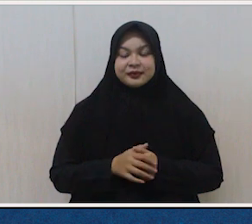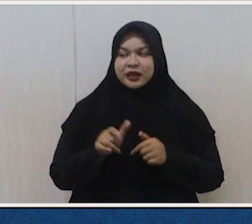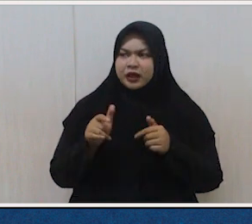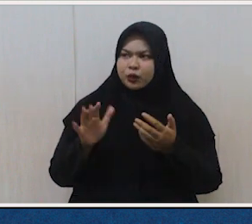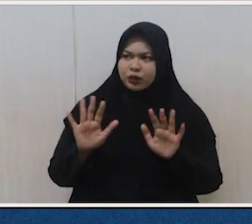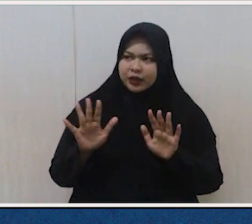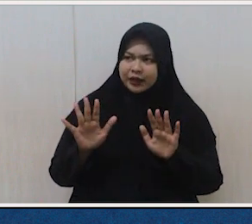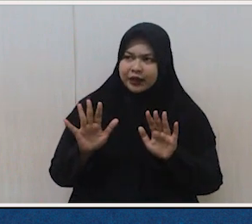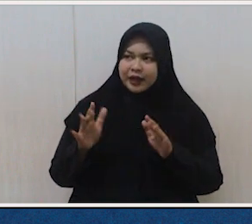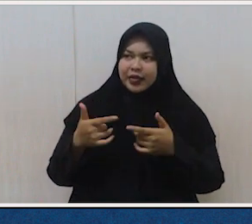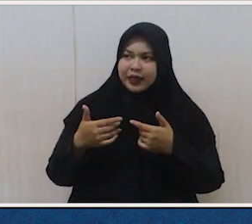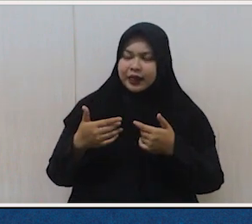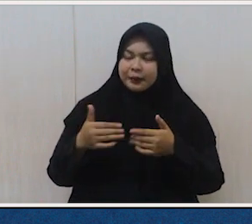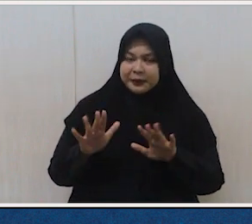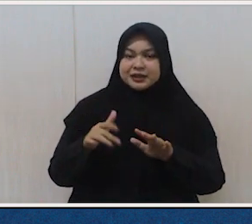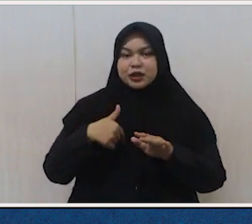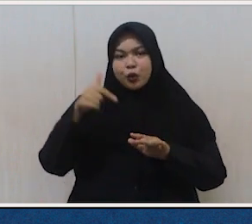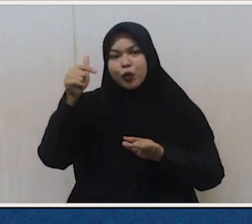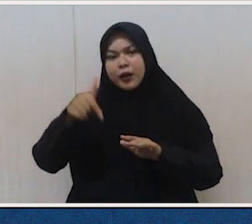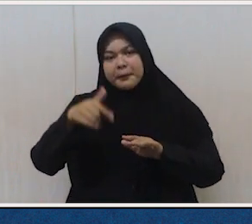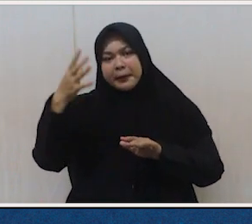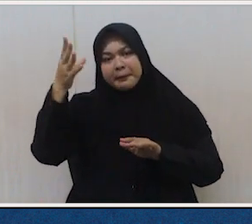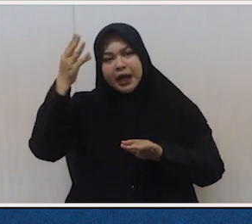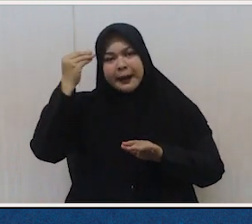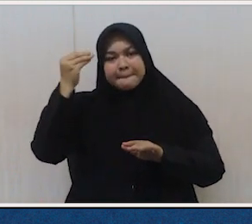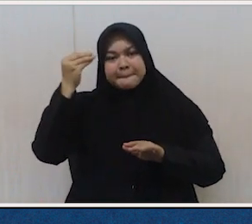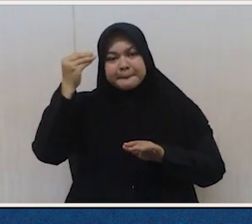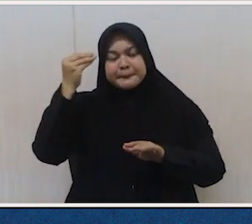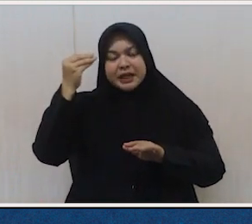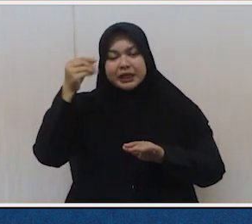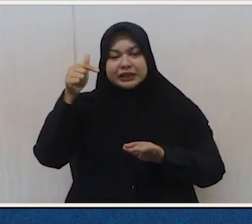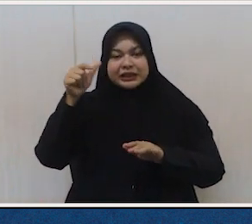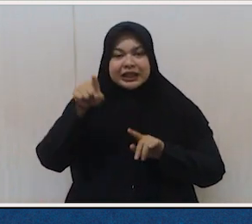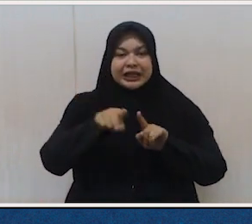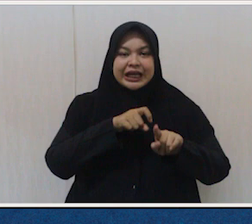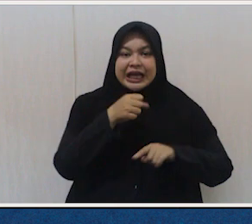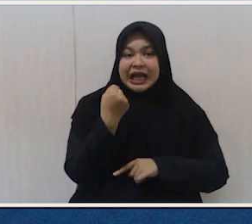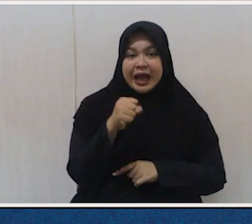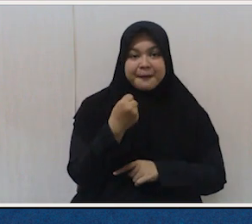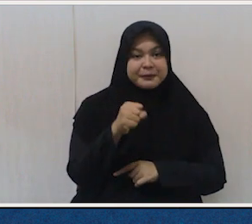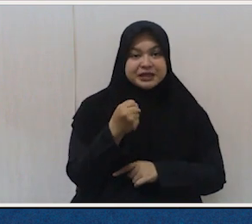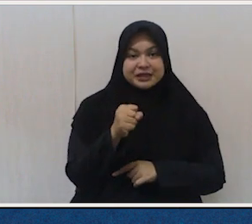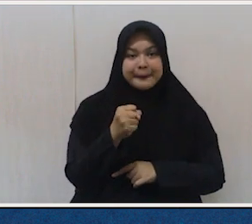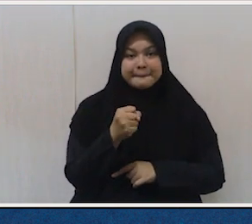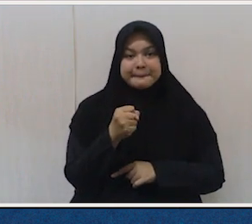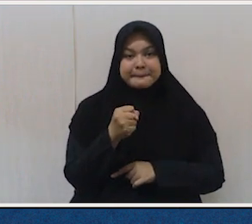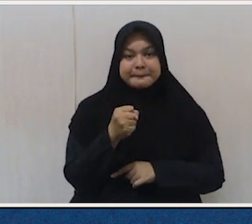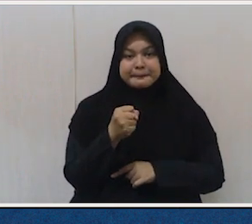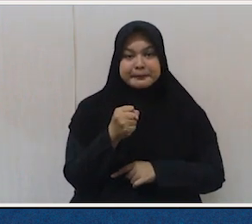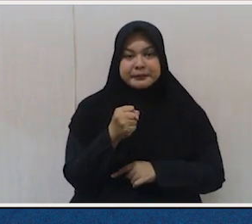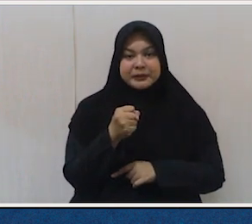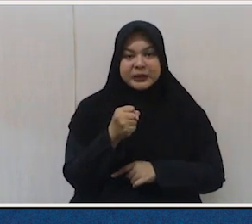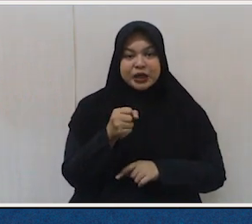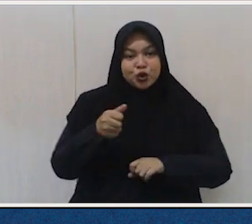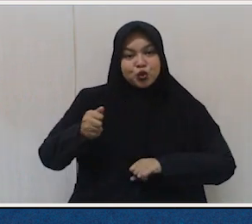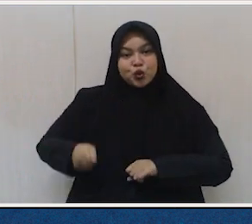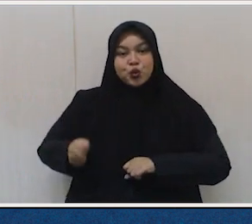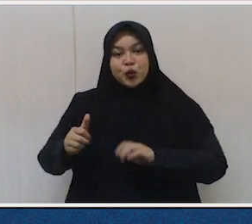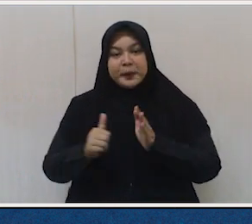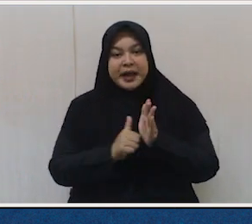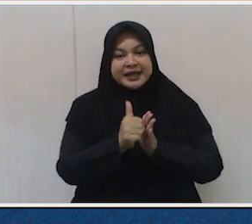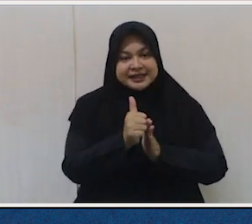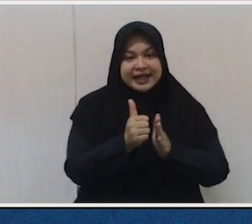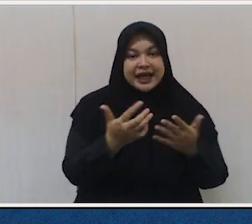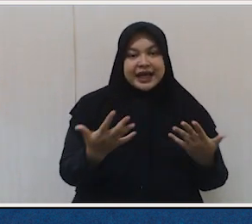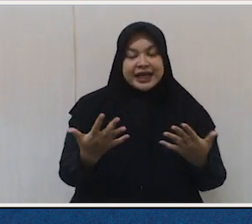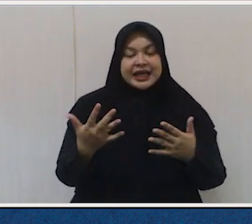iya lepas dari pemahaman terkait dengan ya tidak bisa ke hukum ee formil tadi hukum acara